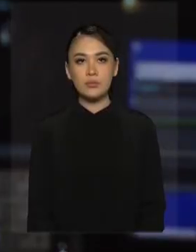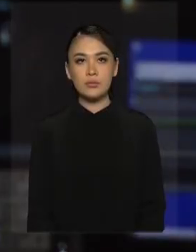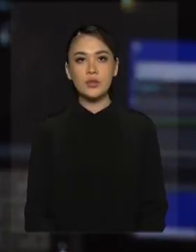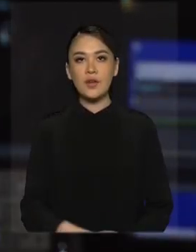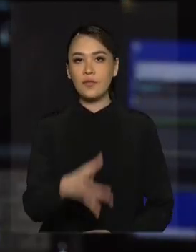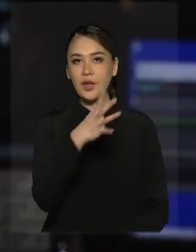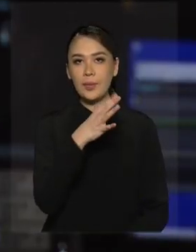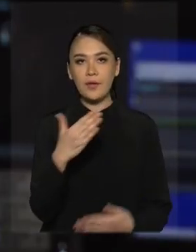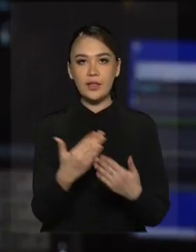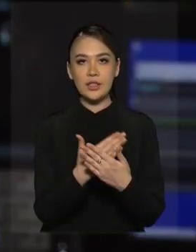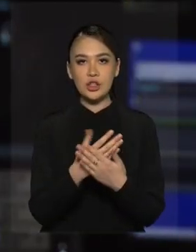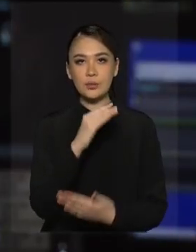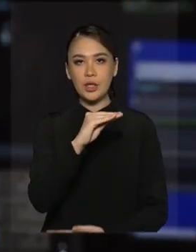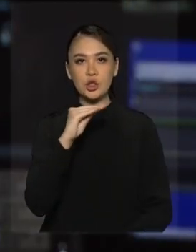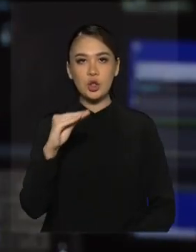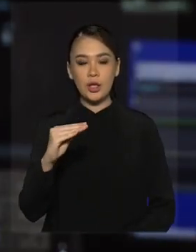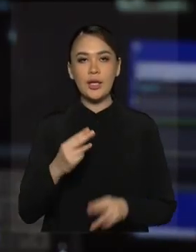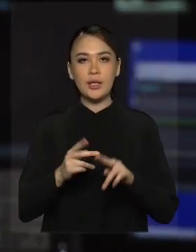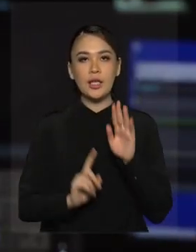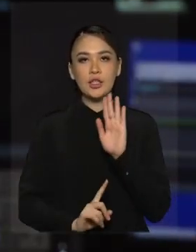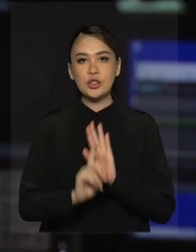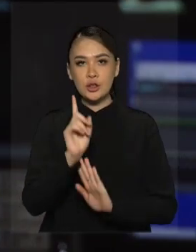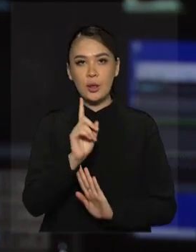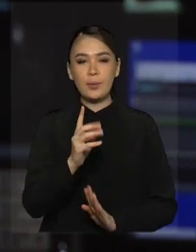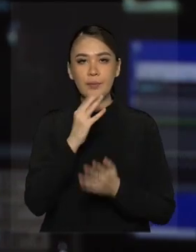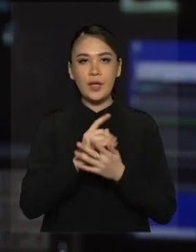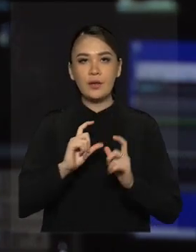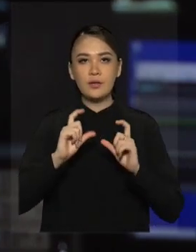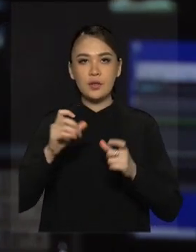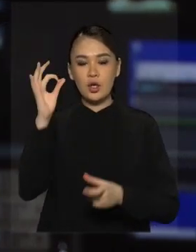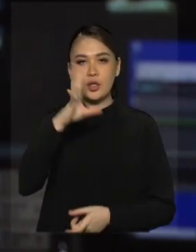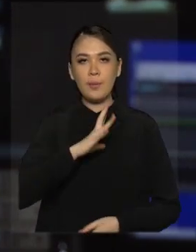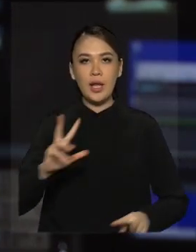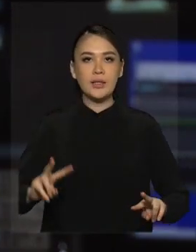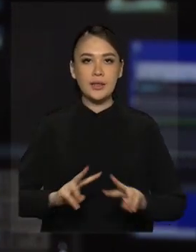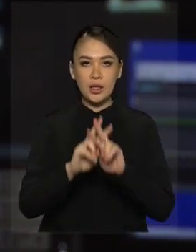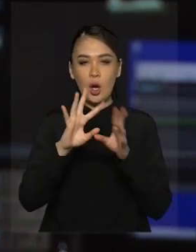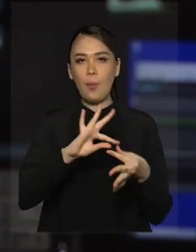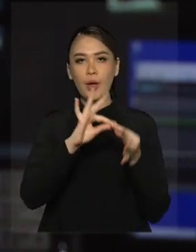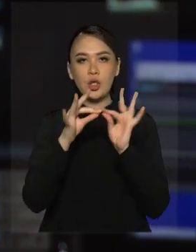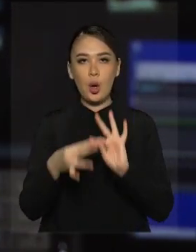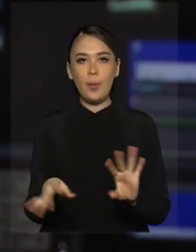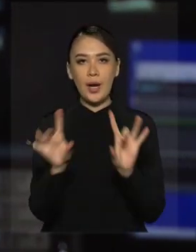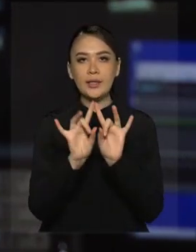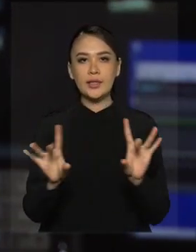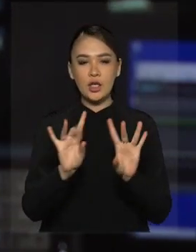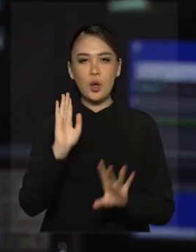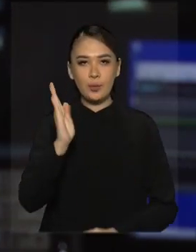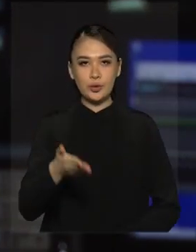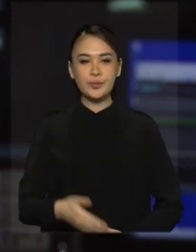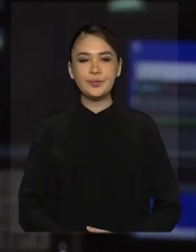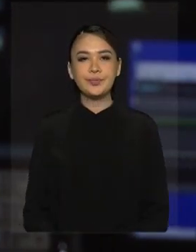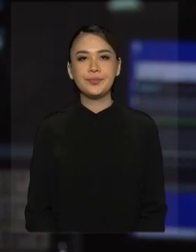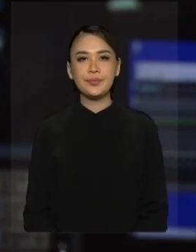Время новостей на телеканале Жибек Жолы. Насыщенная повестка официальной Астаны. Обо всем подробнее расскажут наши